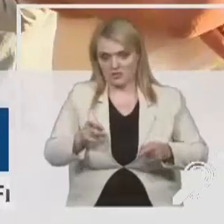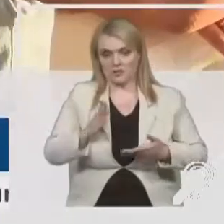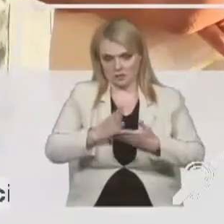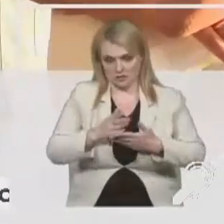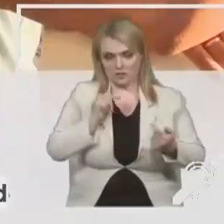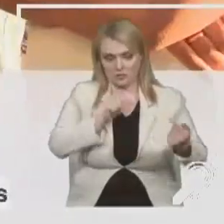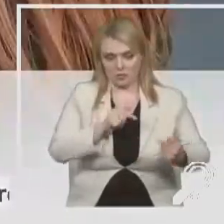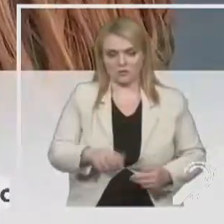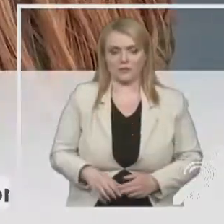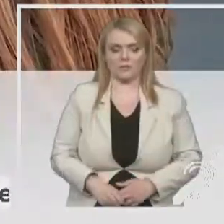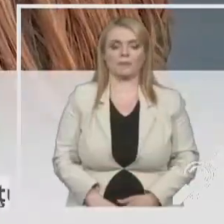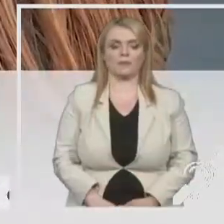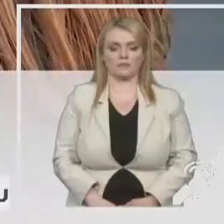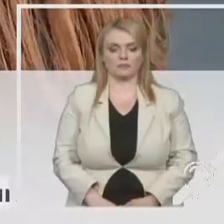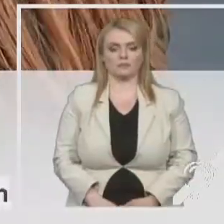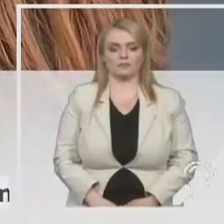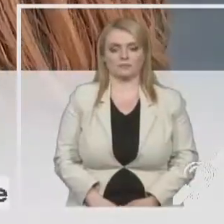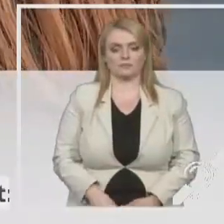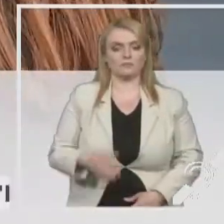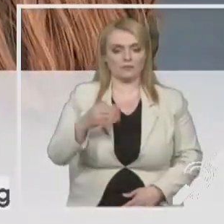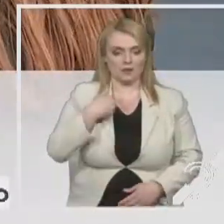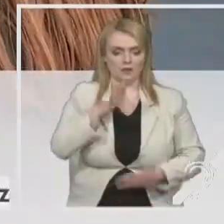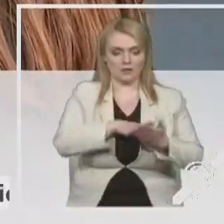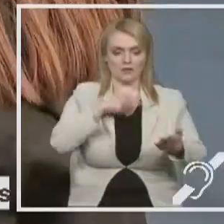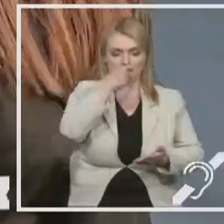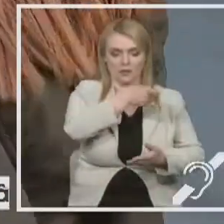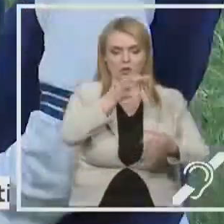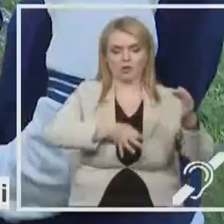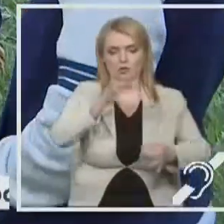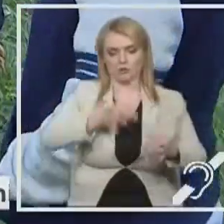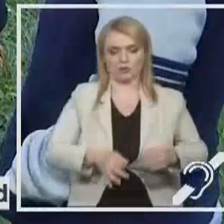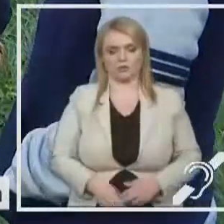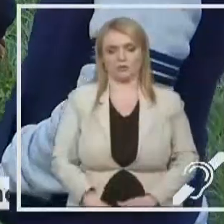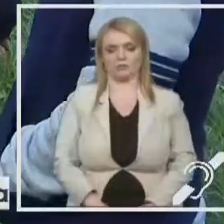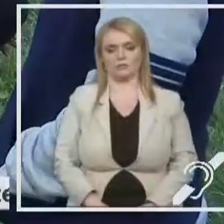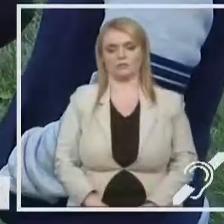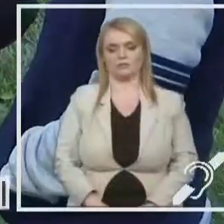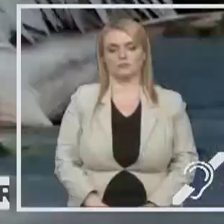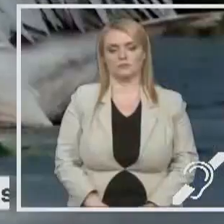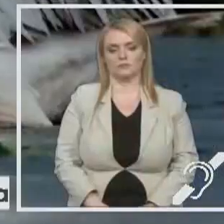autorizațiile legale și susțin că vor da în judecată pe responsabilii de proiect.